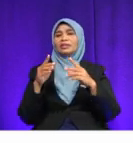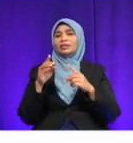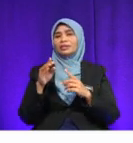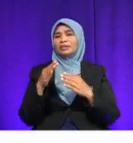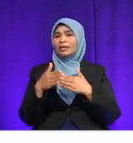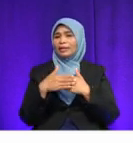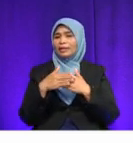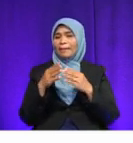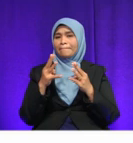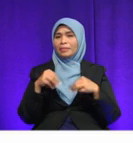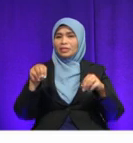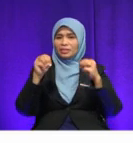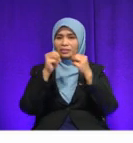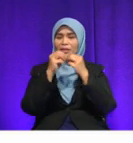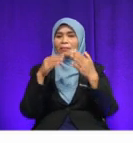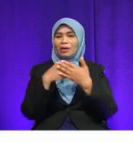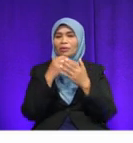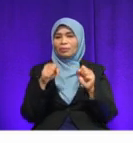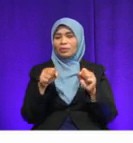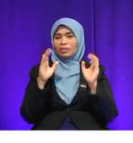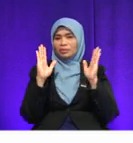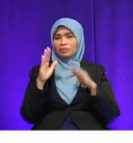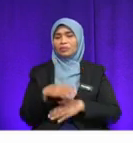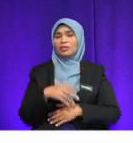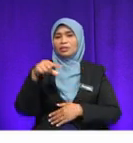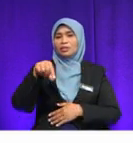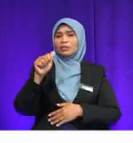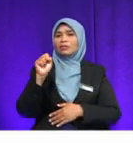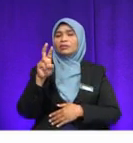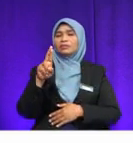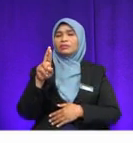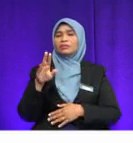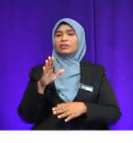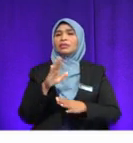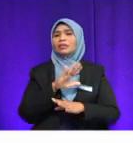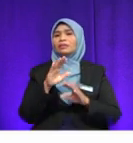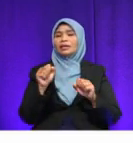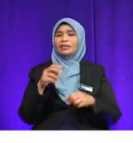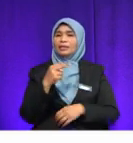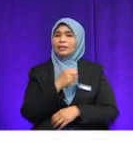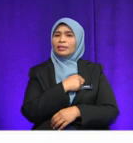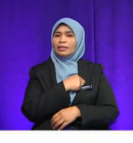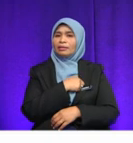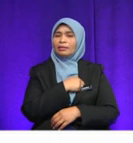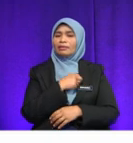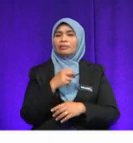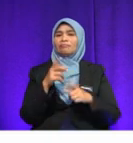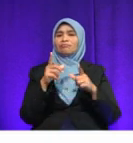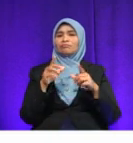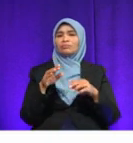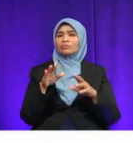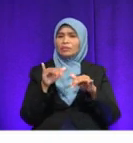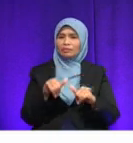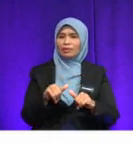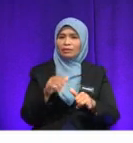pendekkan oke yang ketiga tidak berniat untuk meletak melebihi 3 hari Hah Ada settingan Saya tidak pakai tiga kali ya Ustaz